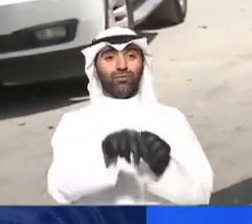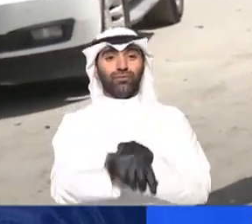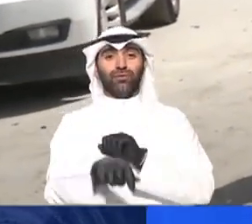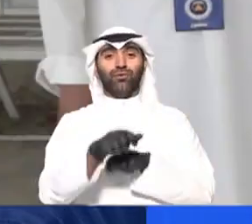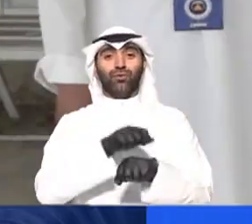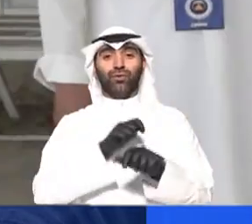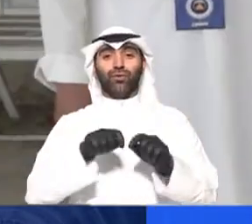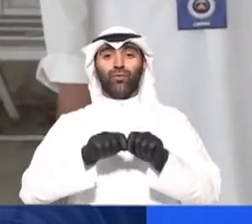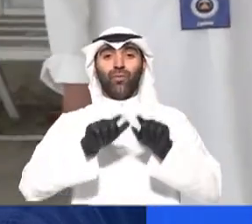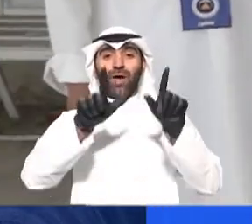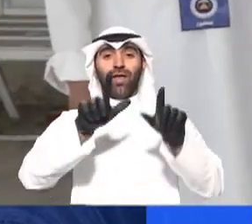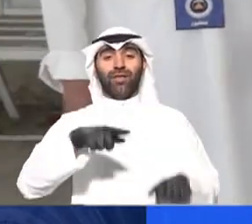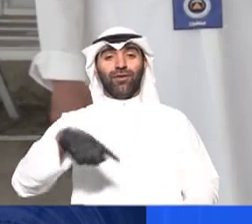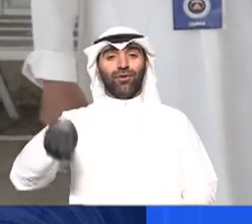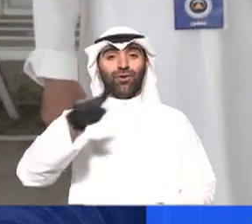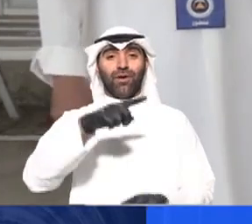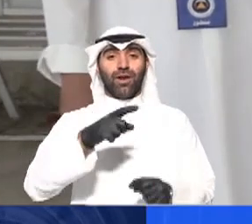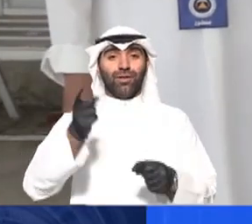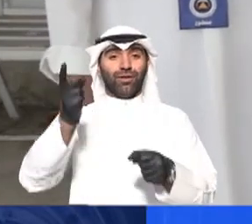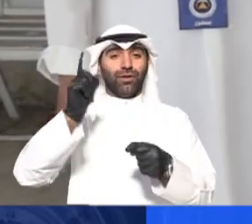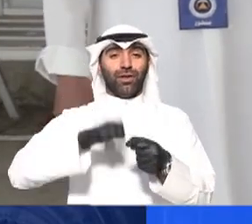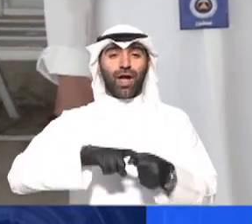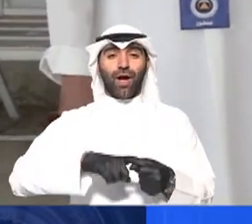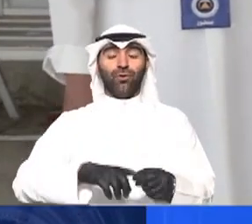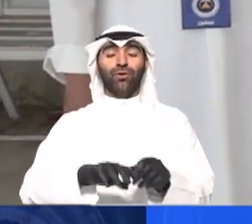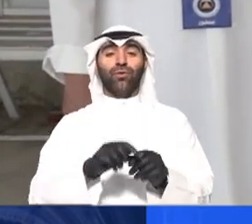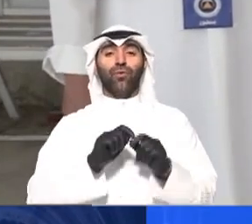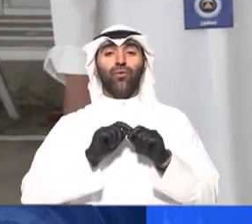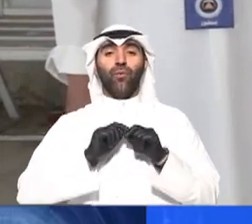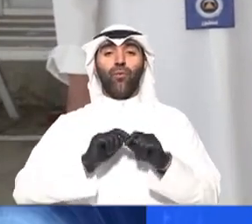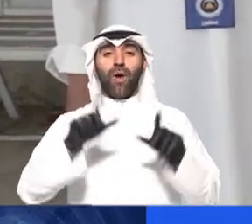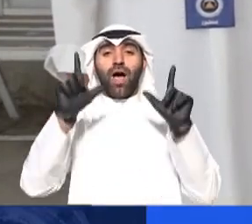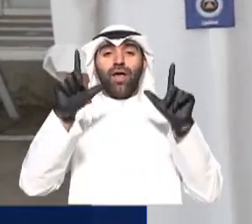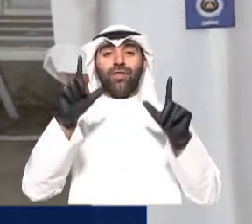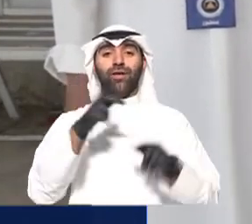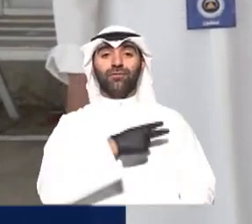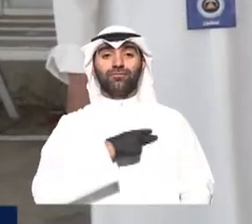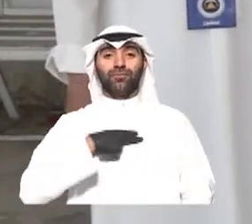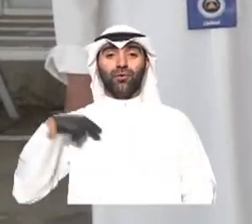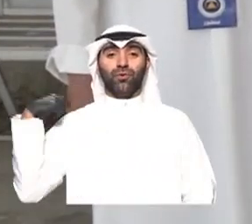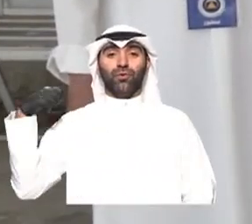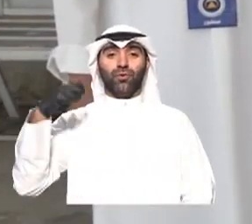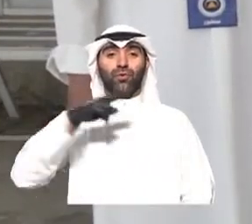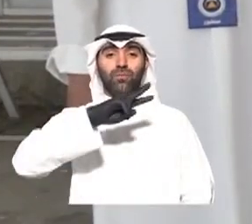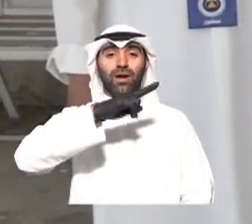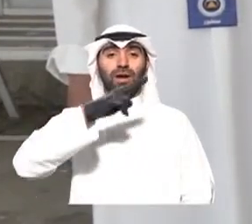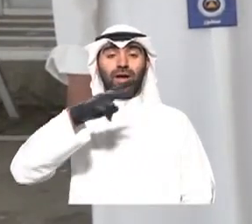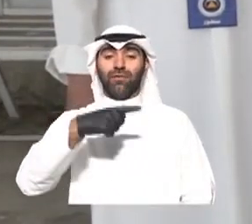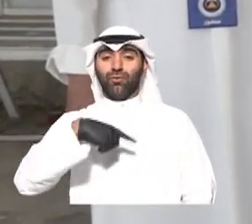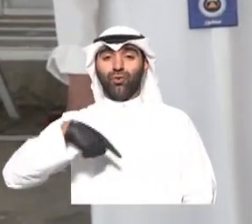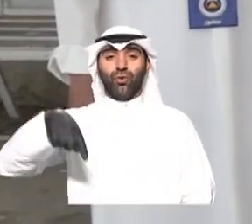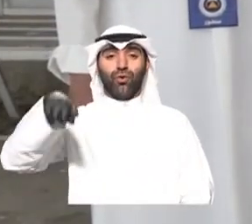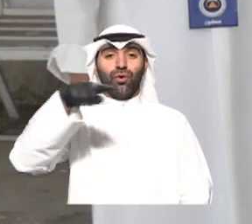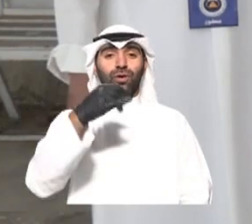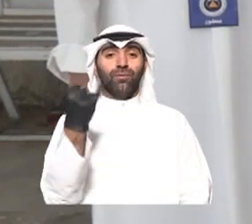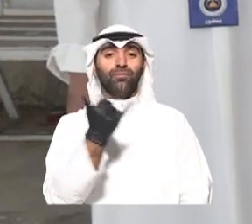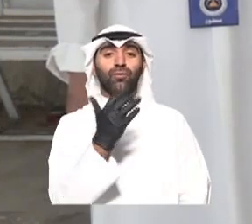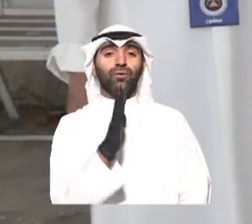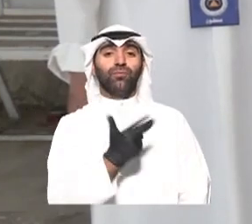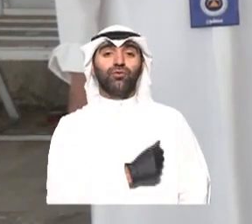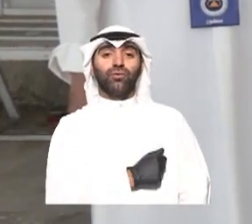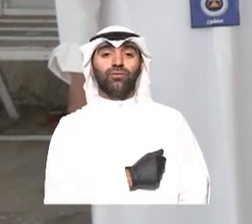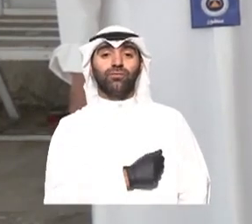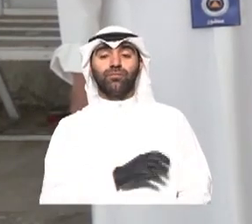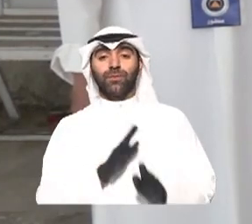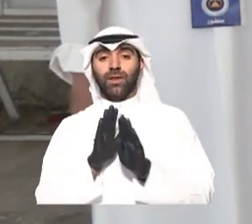الصعيد. تعاون كبير من قبل الجهات الحكومية المعنية ومؤسسات المجتمع المدني في سبيل تأمين منطقة جليب